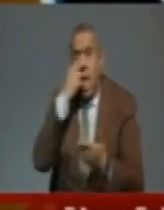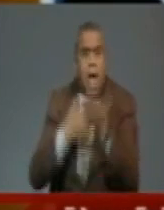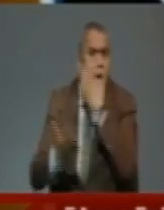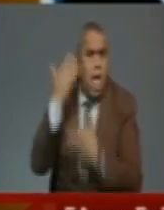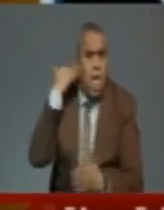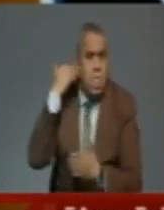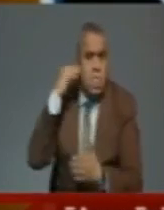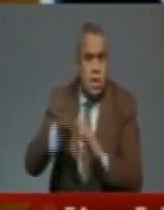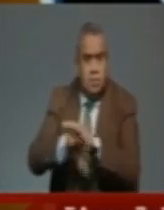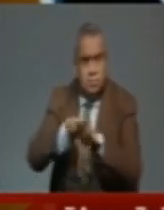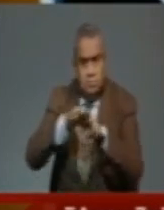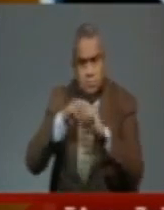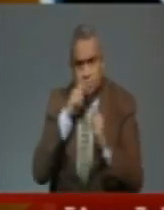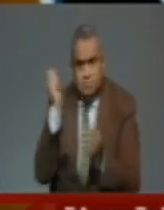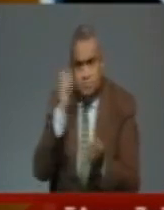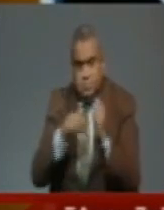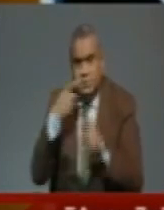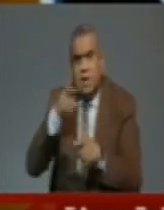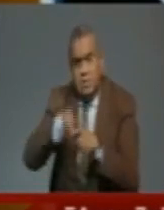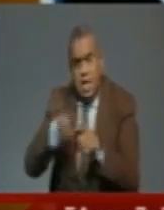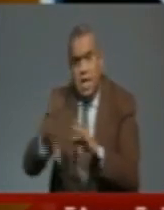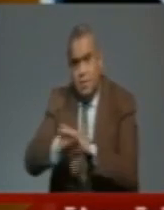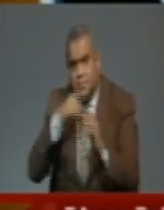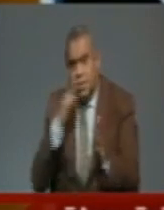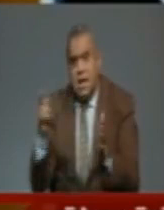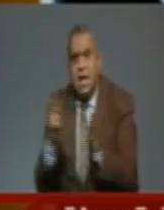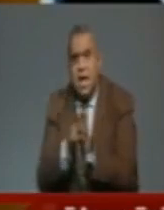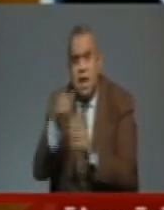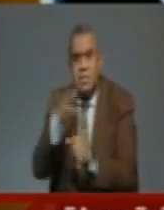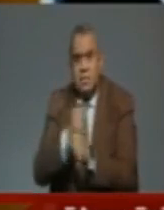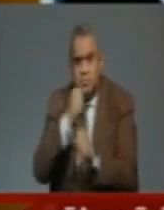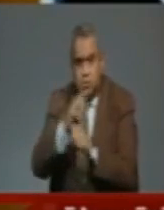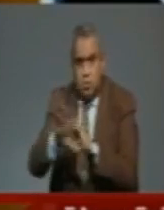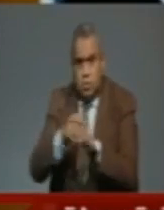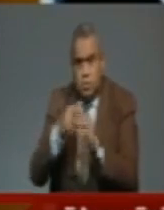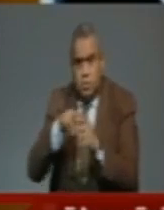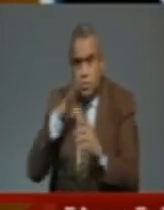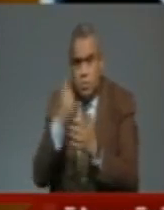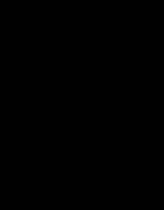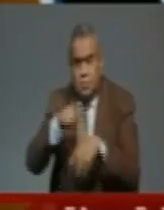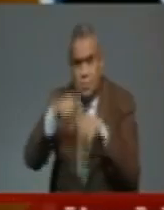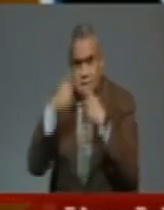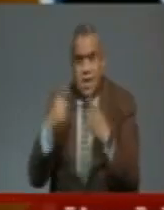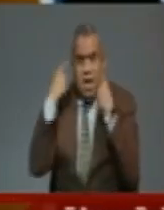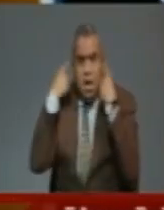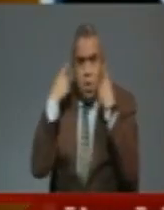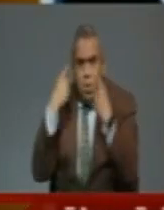ورشة ونطورها ونعمل رصيف ما يسمى برصيف الخدمات البحرية عشان يتراكع عليه الأطرات ولنشات